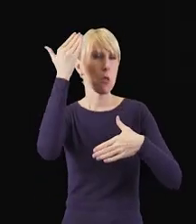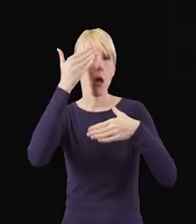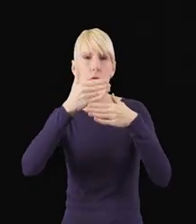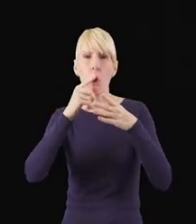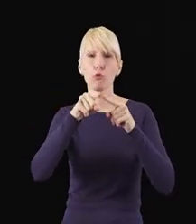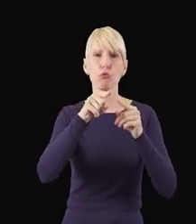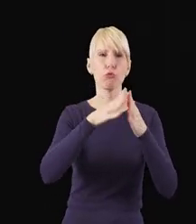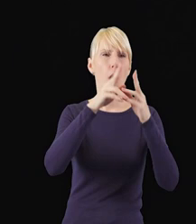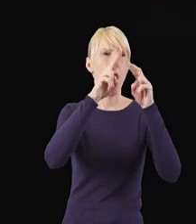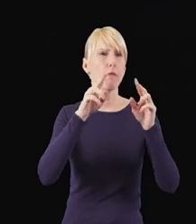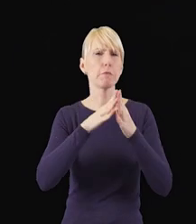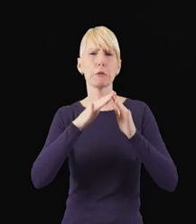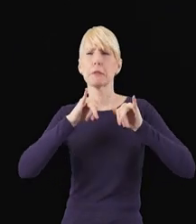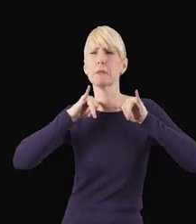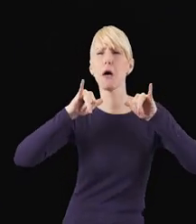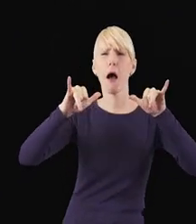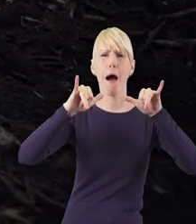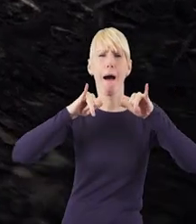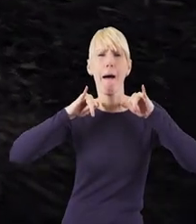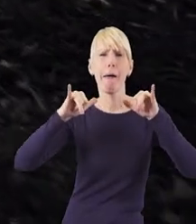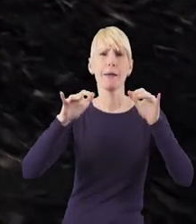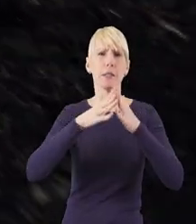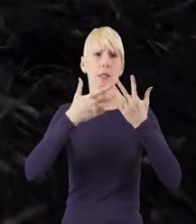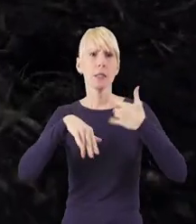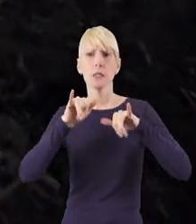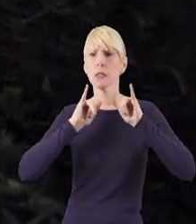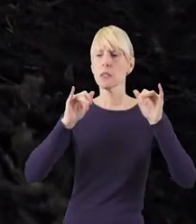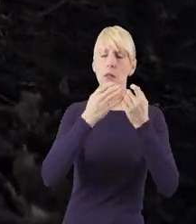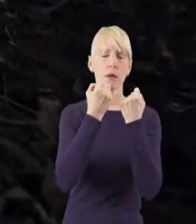z willi dochodziły jęki i krzyki.